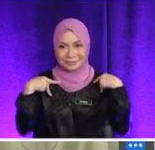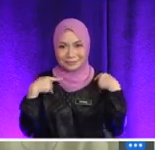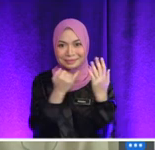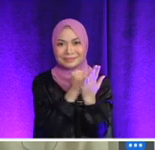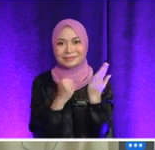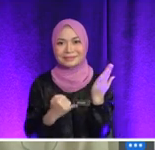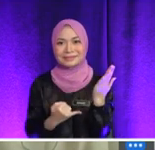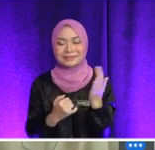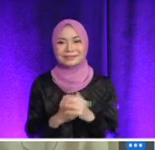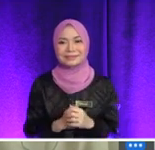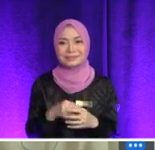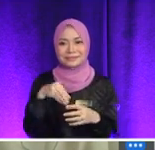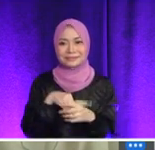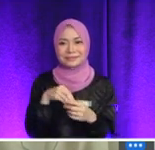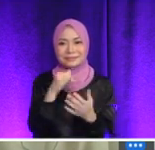adalah